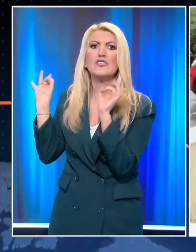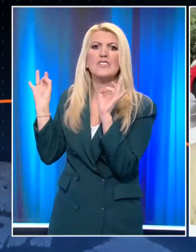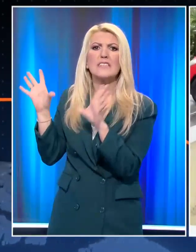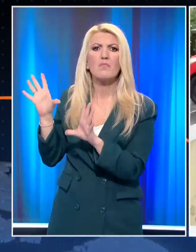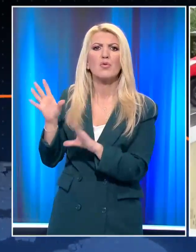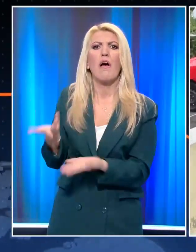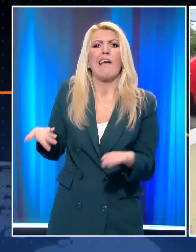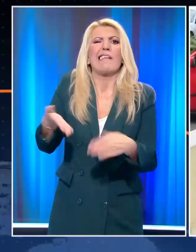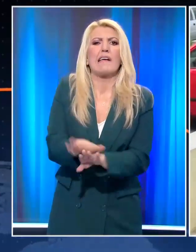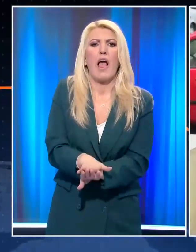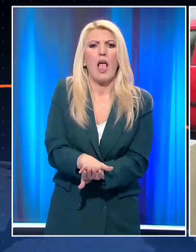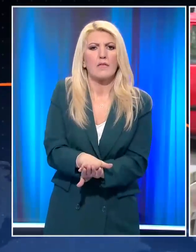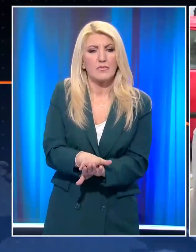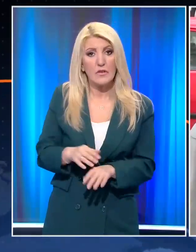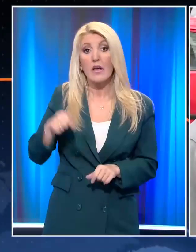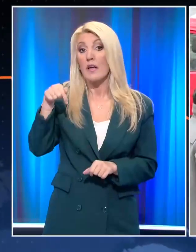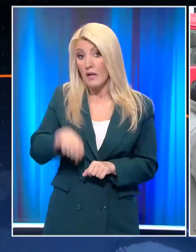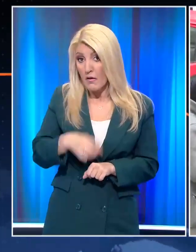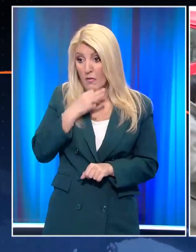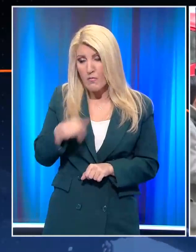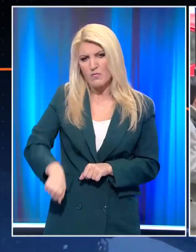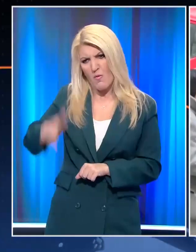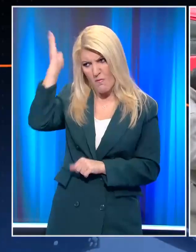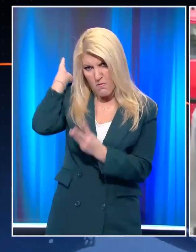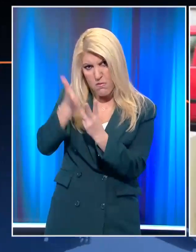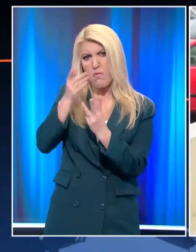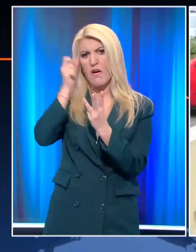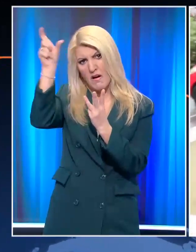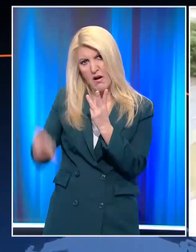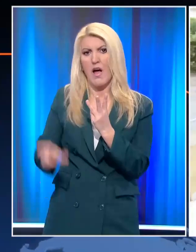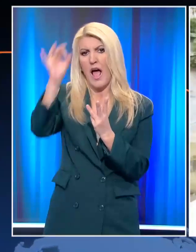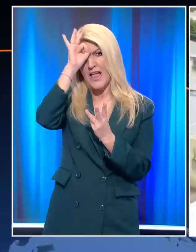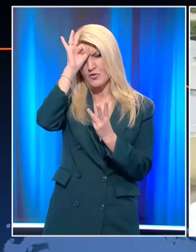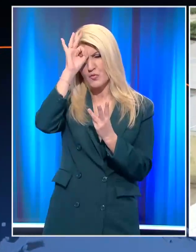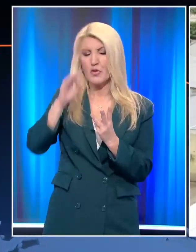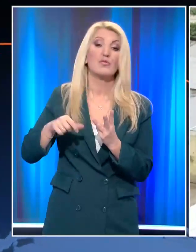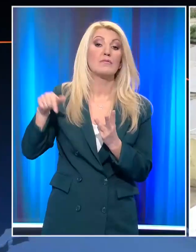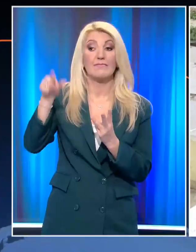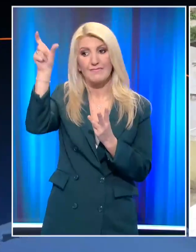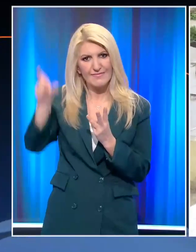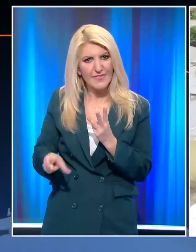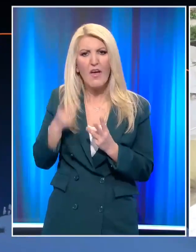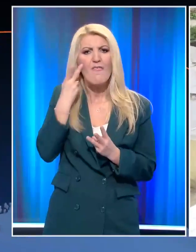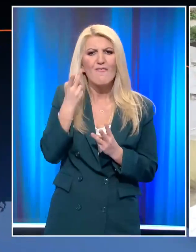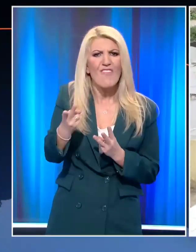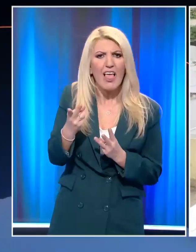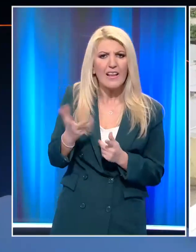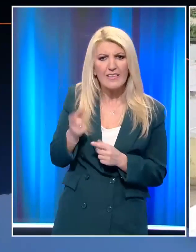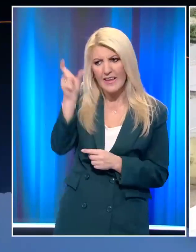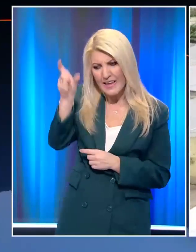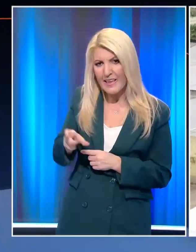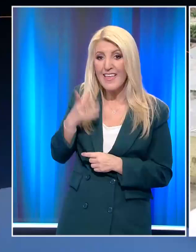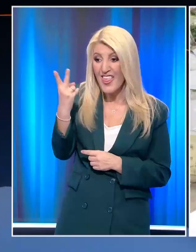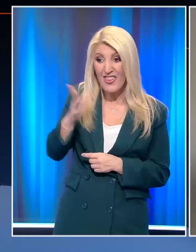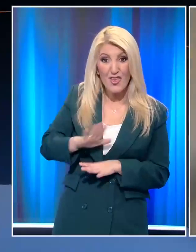δίωξη για παράβαση καθήκοντος και υπόθαλψη εγκληματία. Ο αστυνομικός μάλιστα φέρεται να έδινε συμβουλές στους ανήλικους πώς